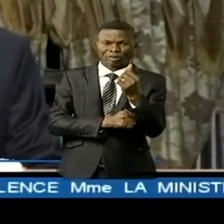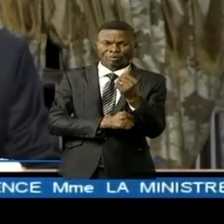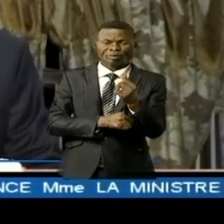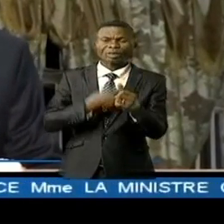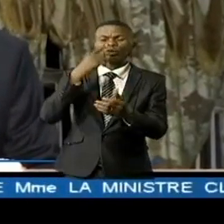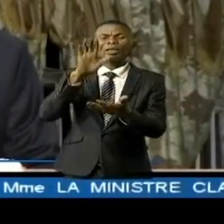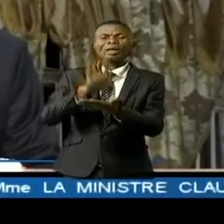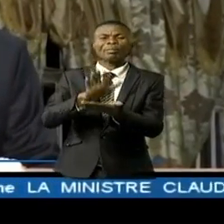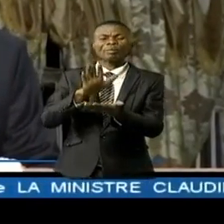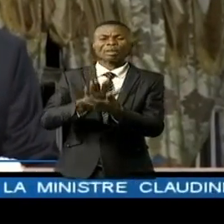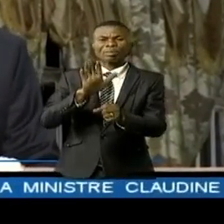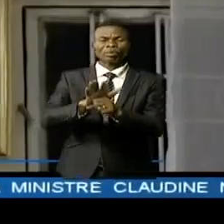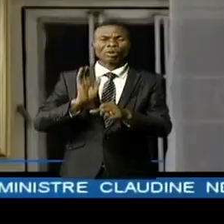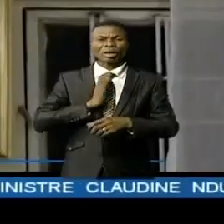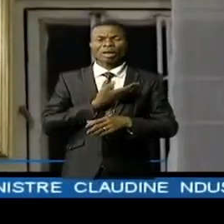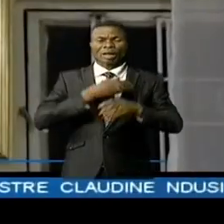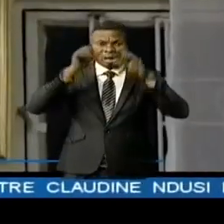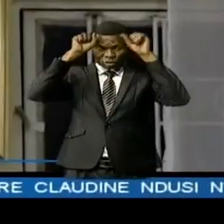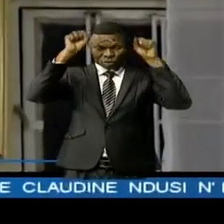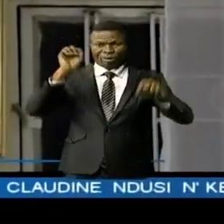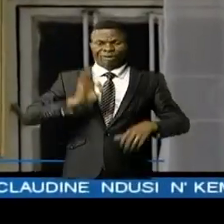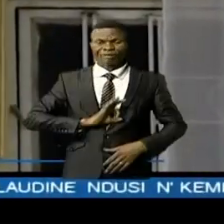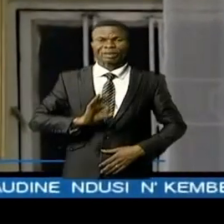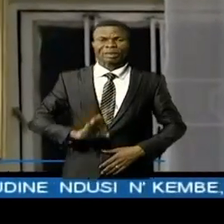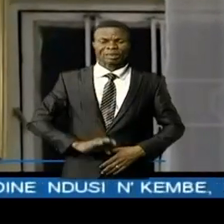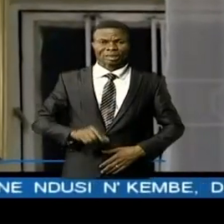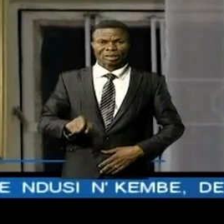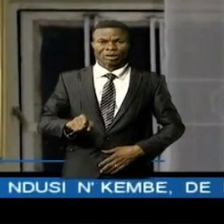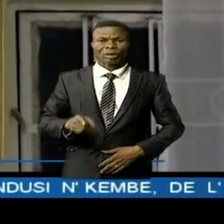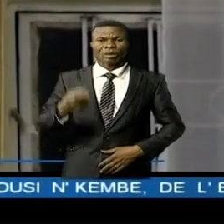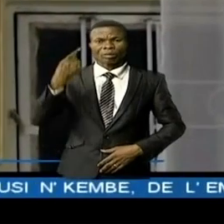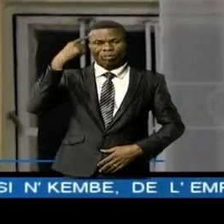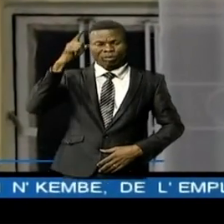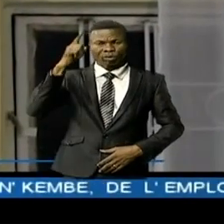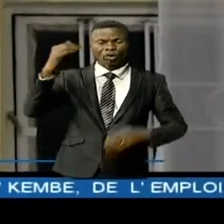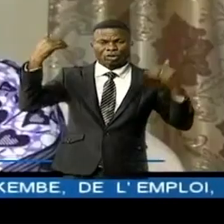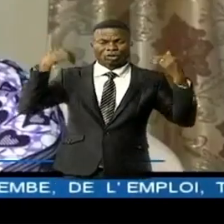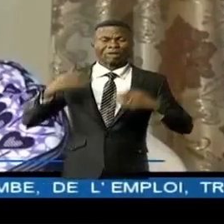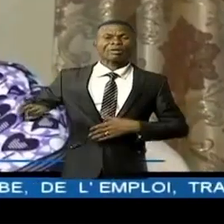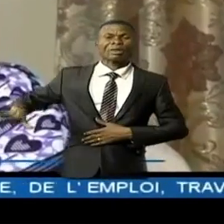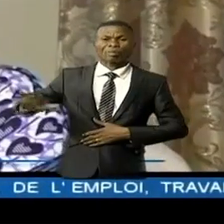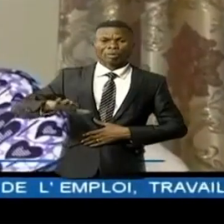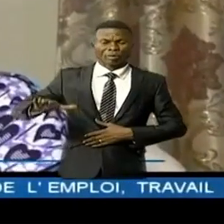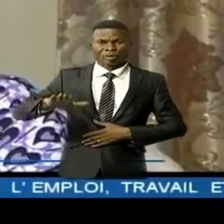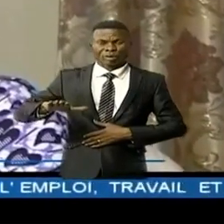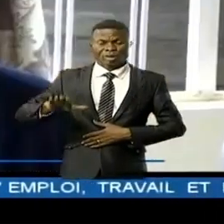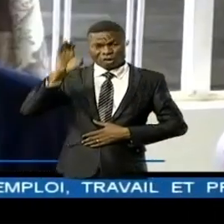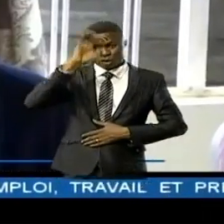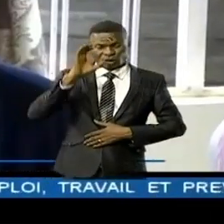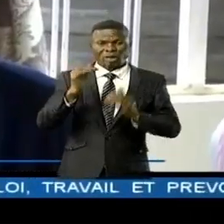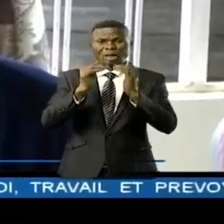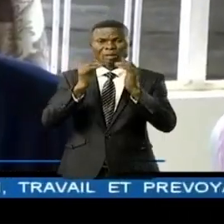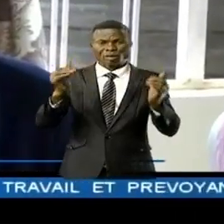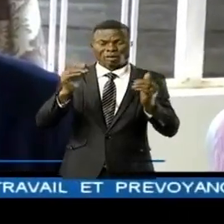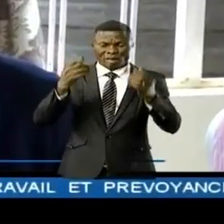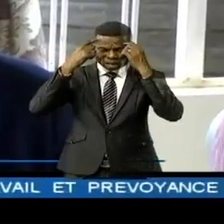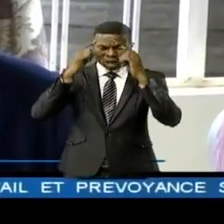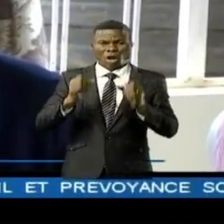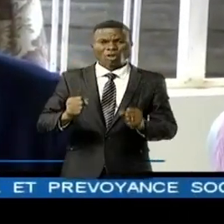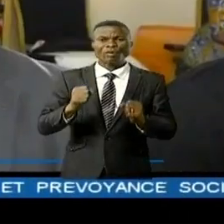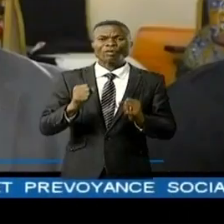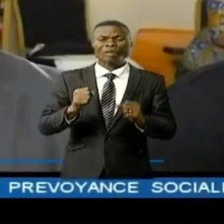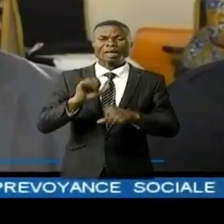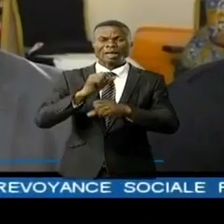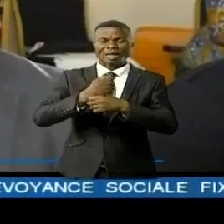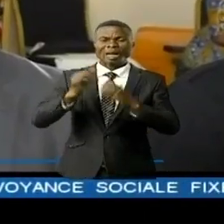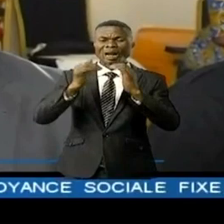hommages mérités au chef de l'État, Félix-Antoine Tshisekedi Tshilombo, garant de la nation et artisan de la paix, pour sa détermination à restaurer